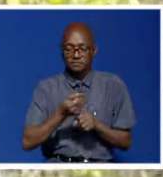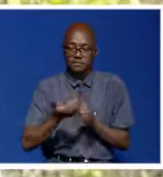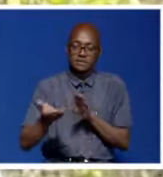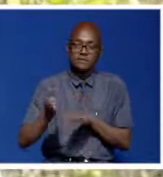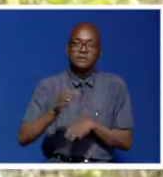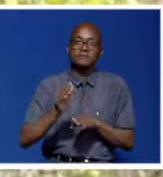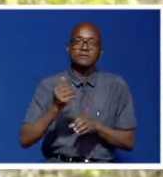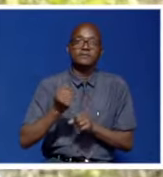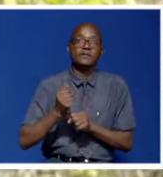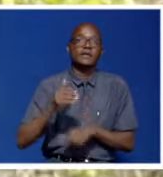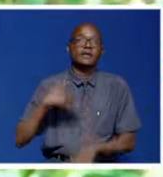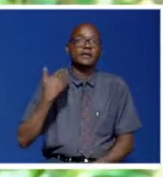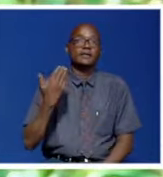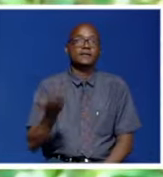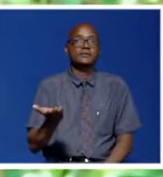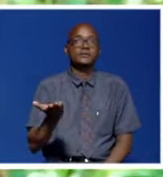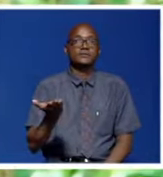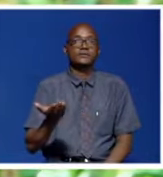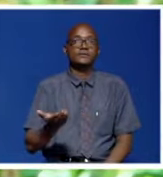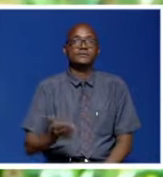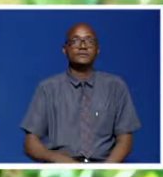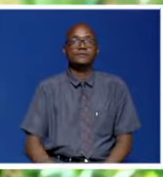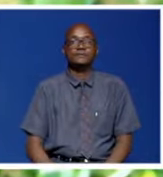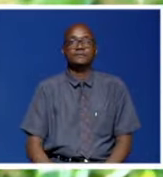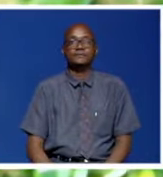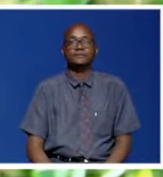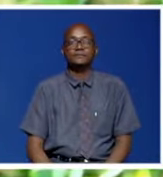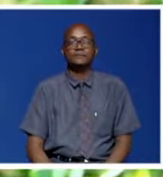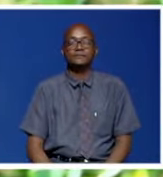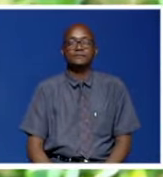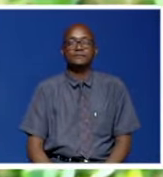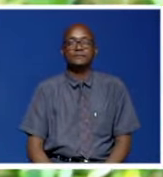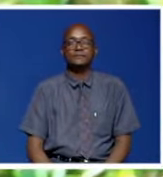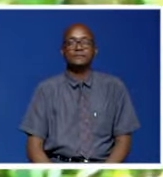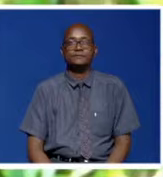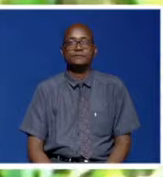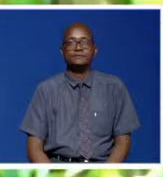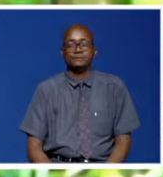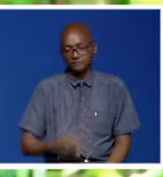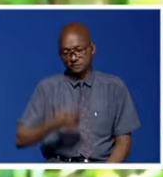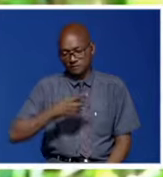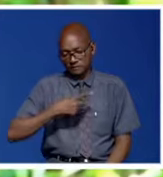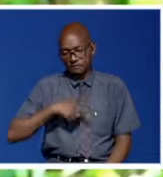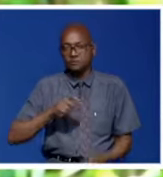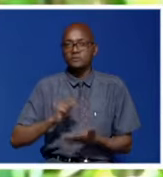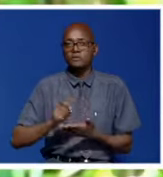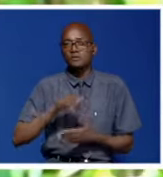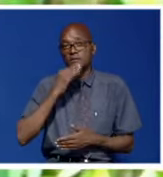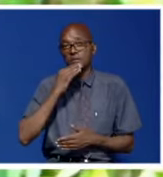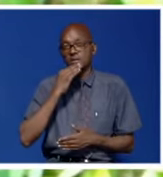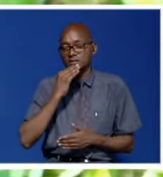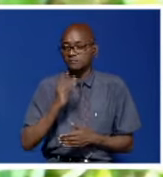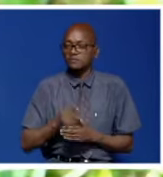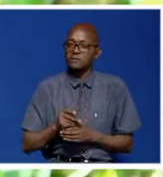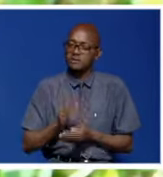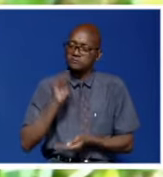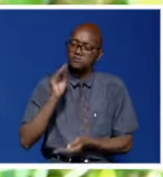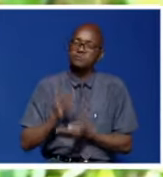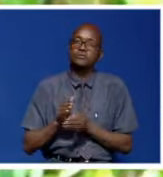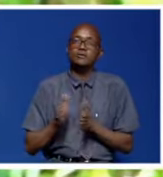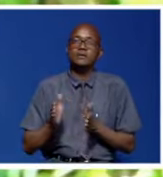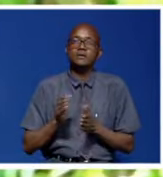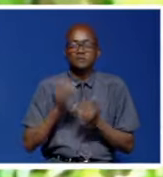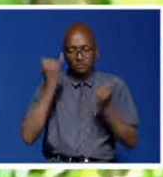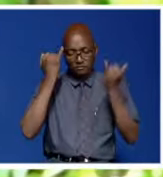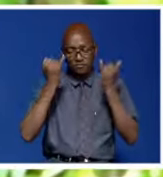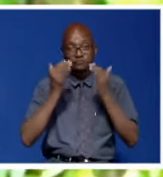kesho. Kama wanahabari mkoa wote tumepata pigo kubwa, licha ya kuwa mwanahabari mwenzetu vivyo kwa ni mshauri wetu